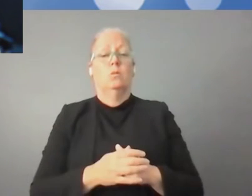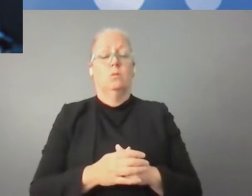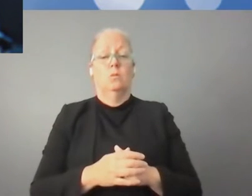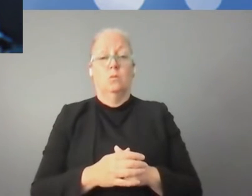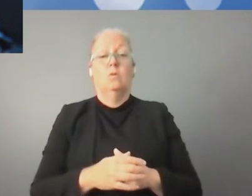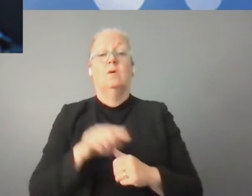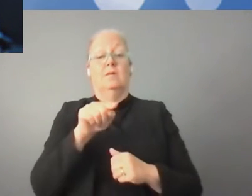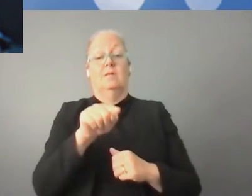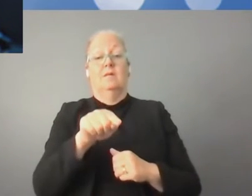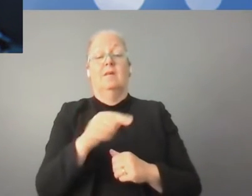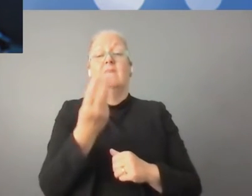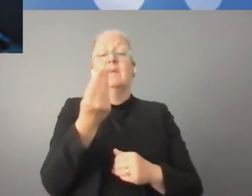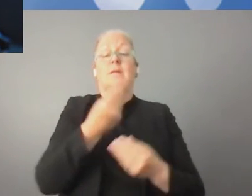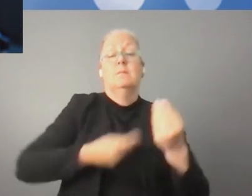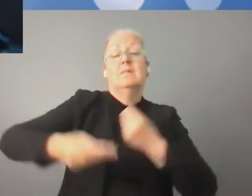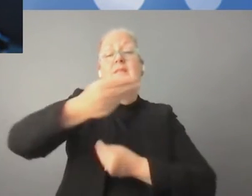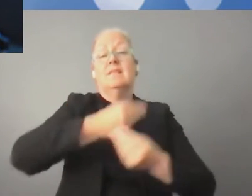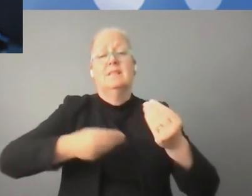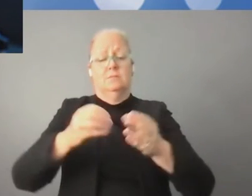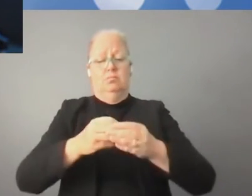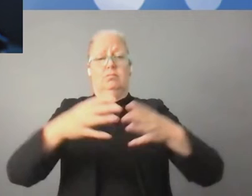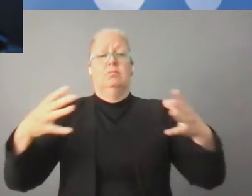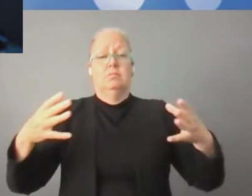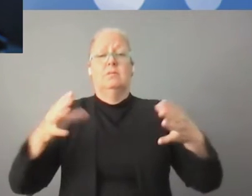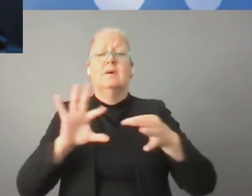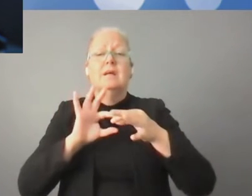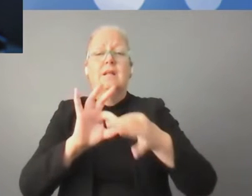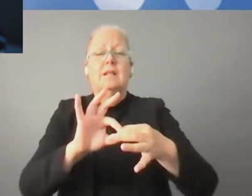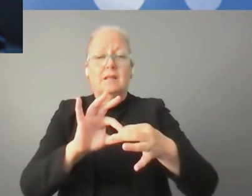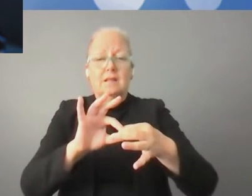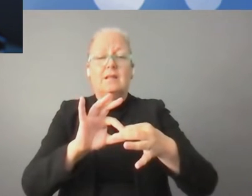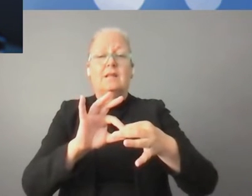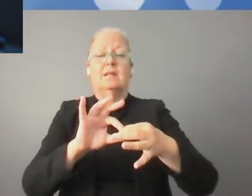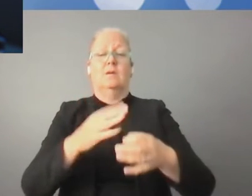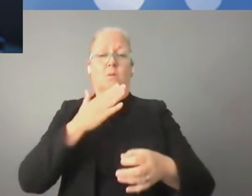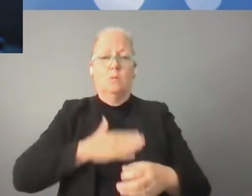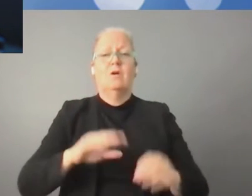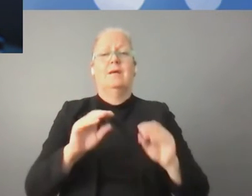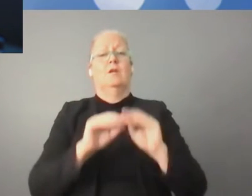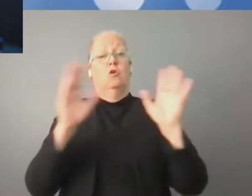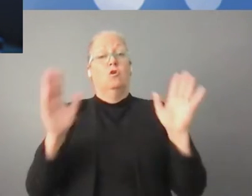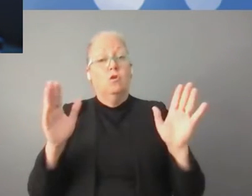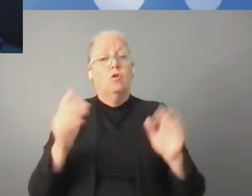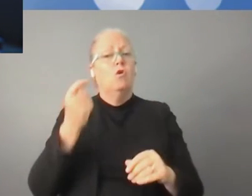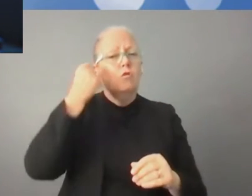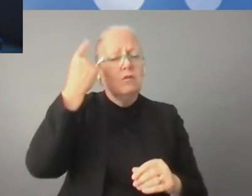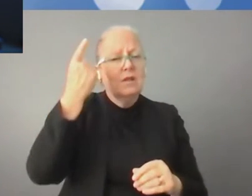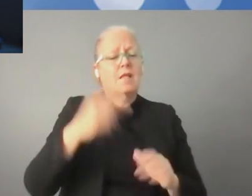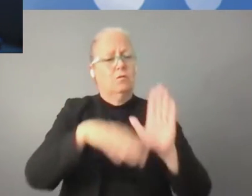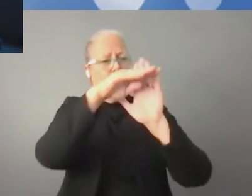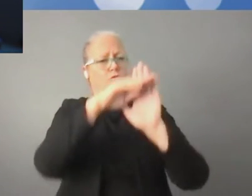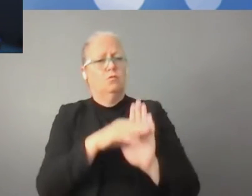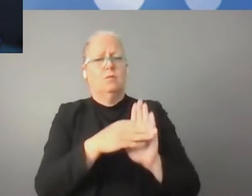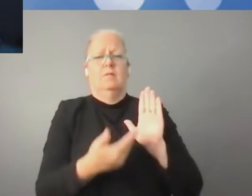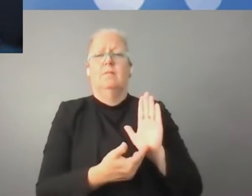также и создание международных правовых рамок в этой сфере. Как вам, наверное, известно, инвестиции имеют